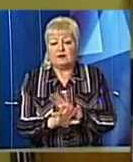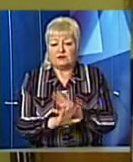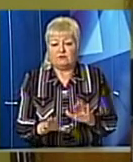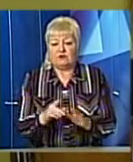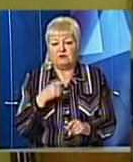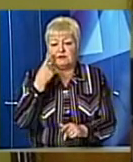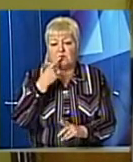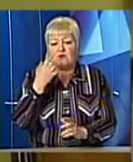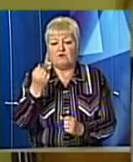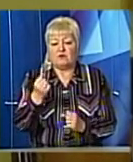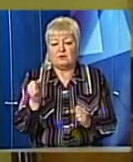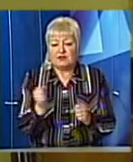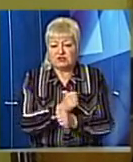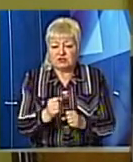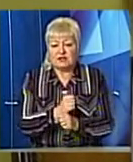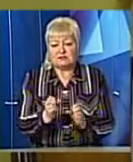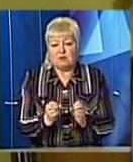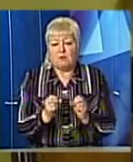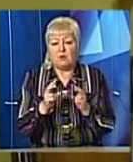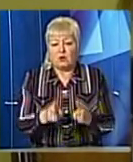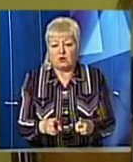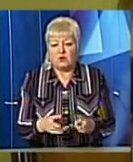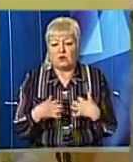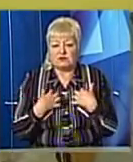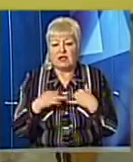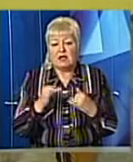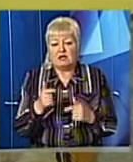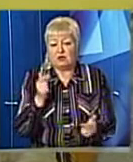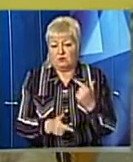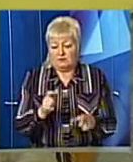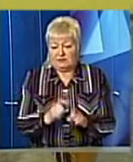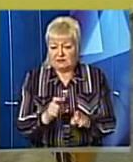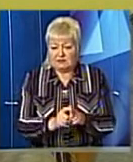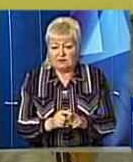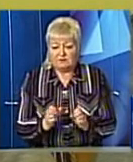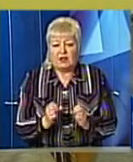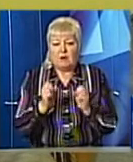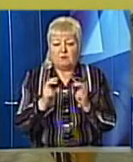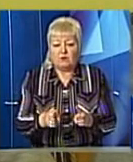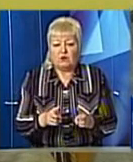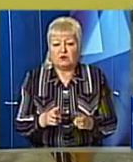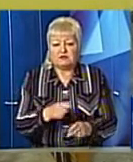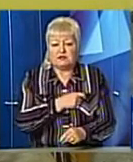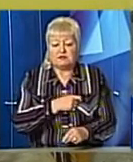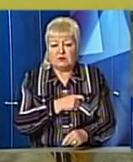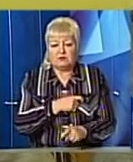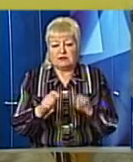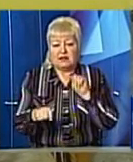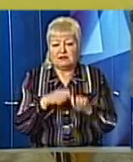мову жестів, погроз і нецензурної лайки. Погроза депутата, зрив сесії –